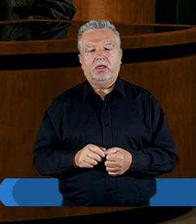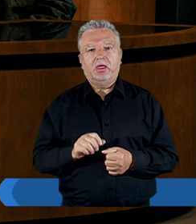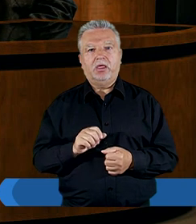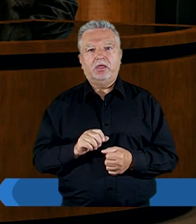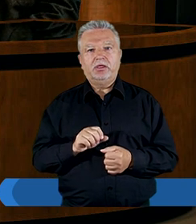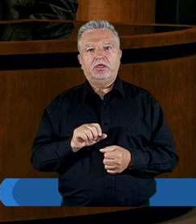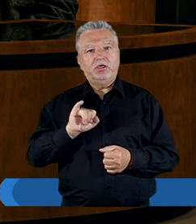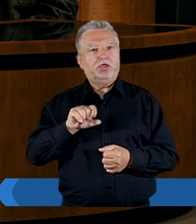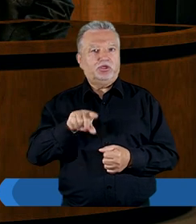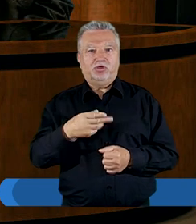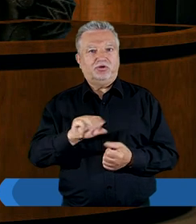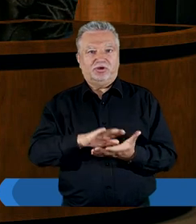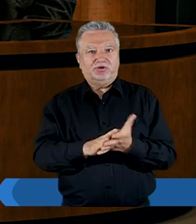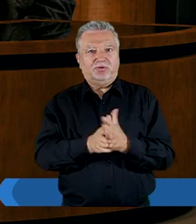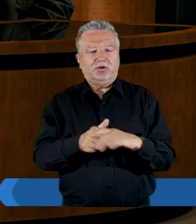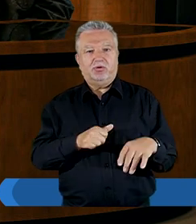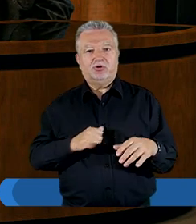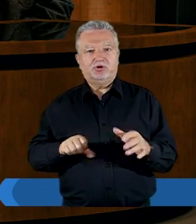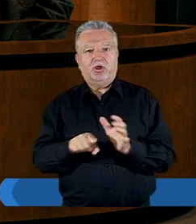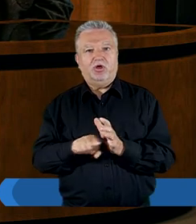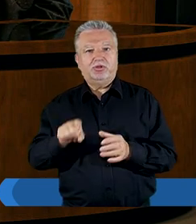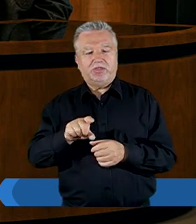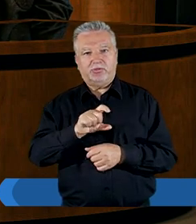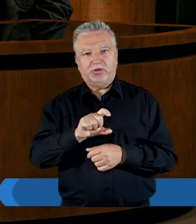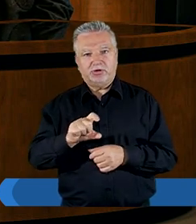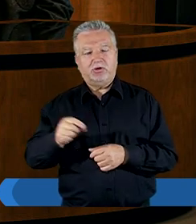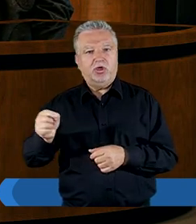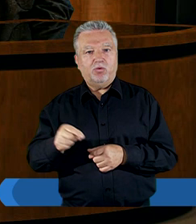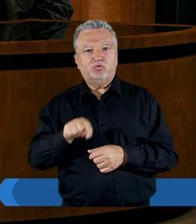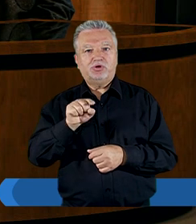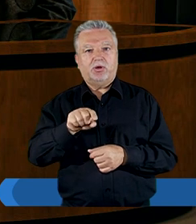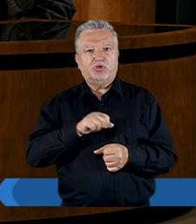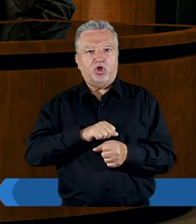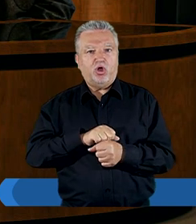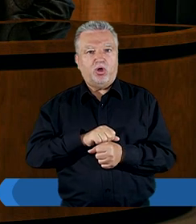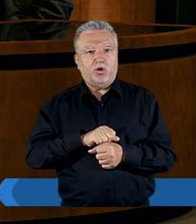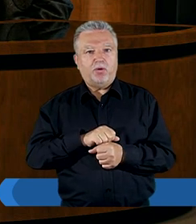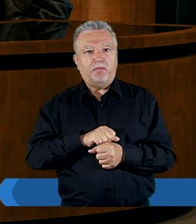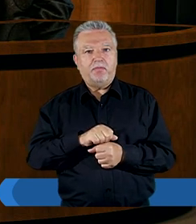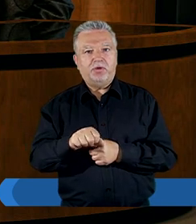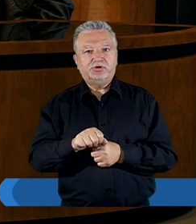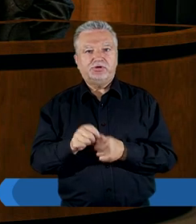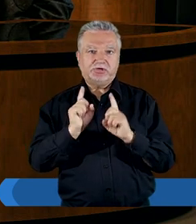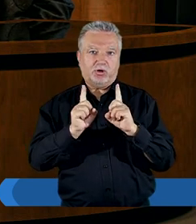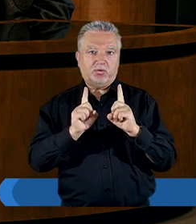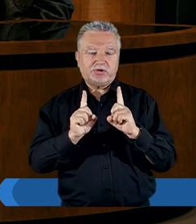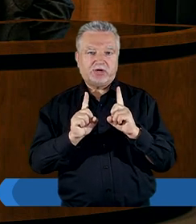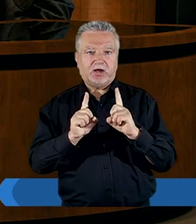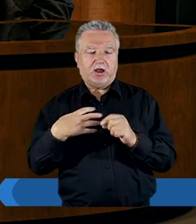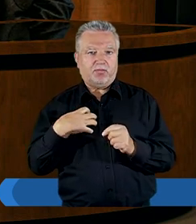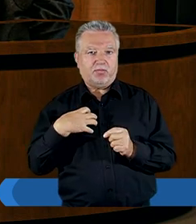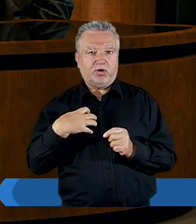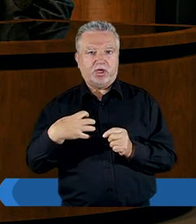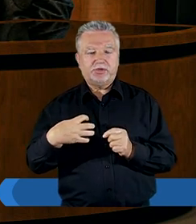I to się nie zmieniło pewnie od tamtych czasów, a więc musiała to być istotne i zauważalna ta jego